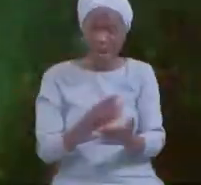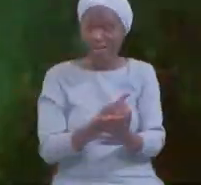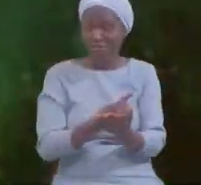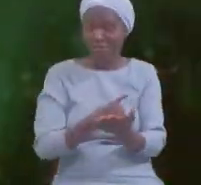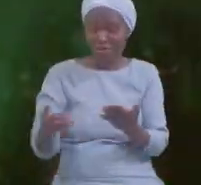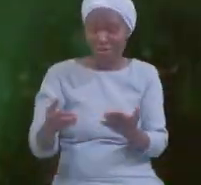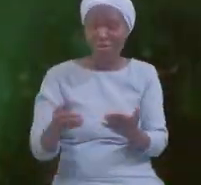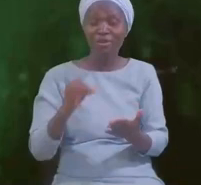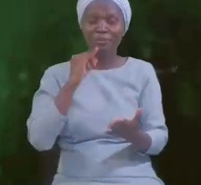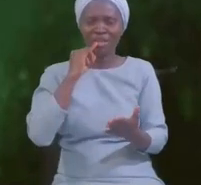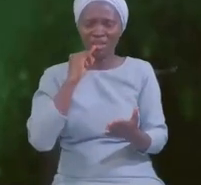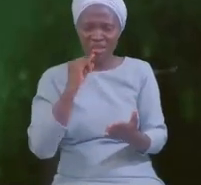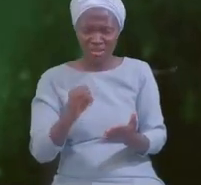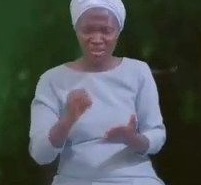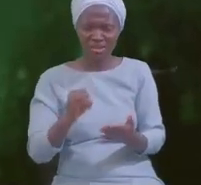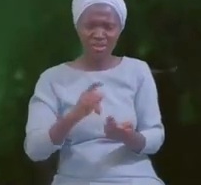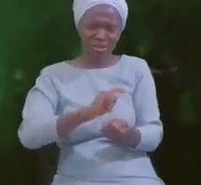transforme en vous.